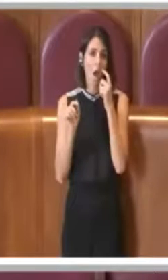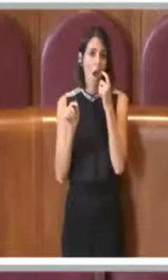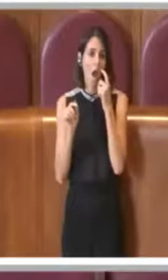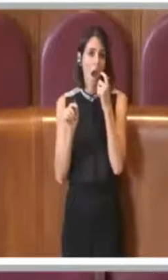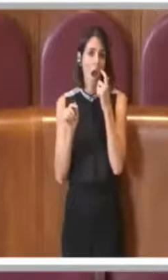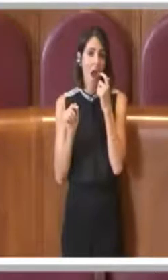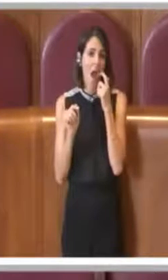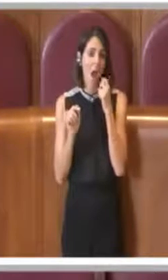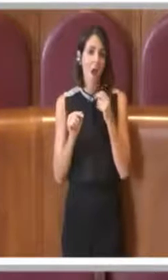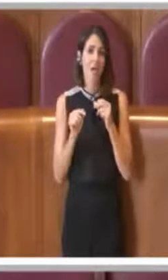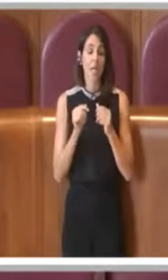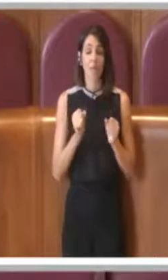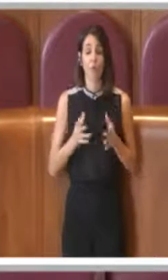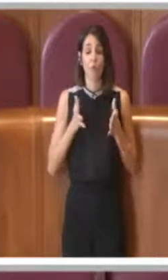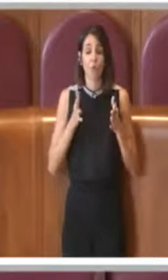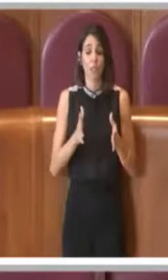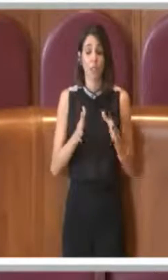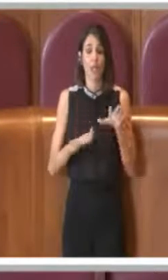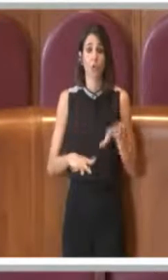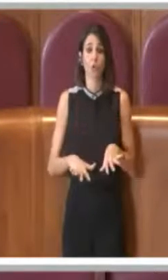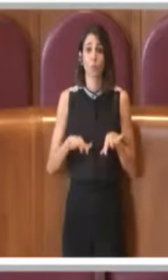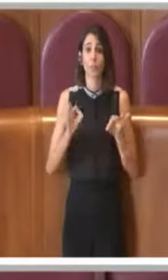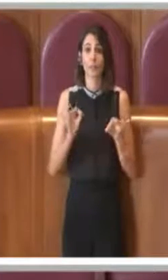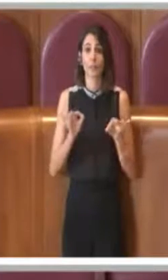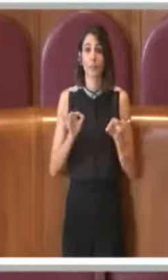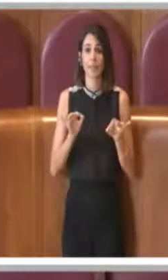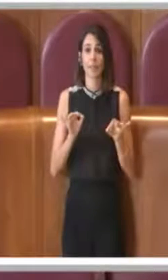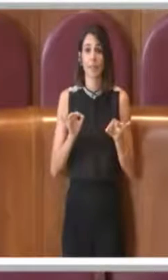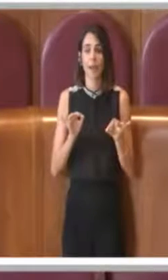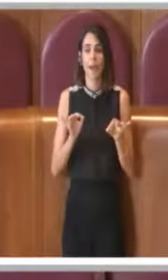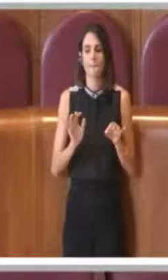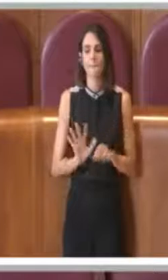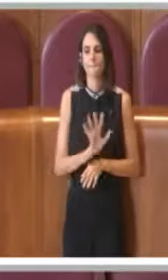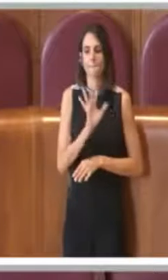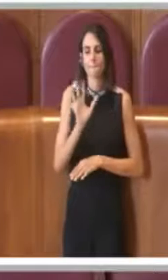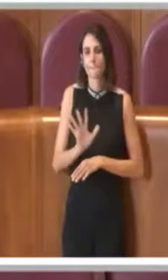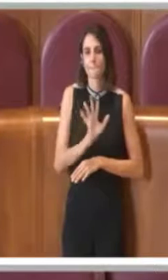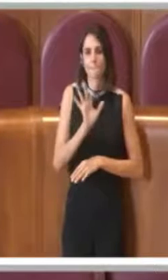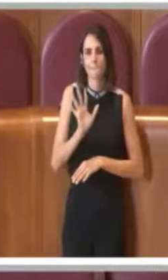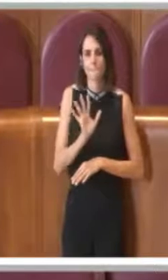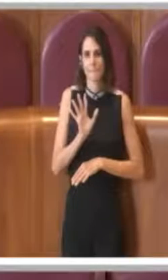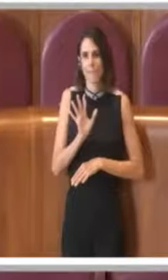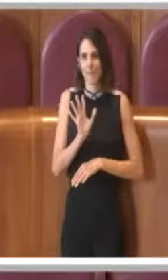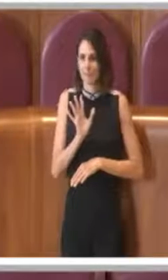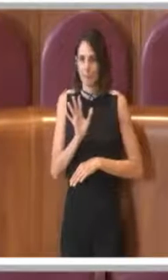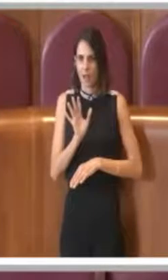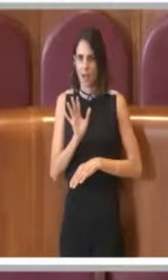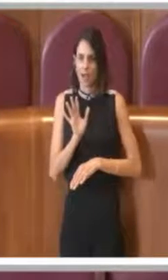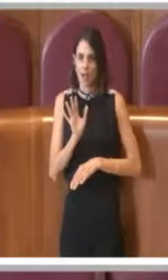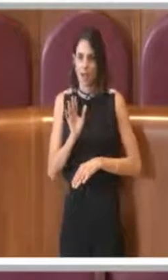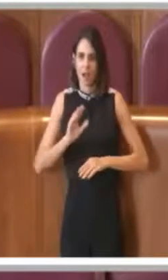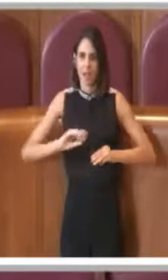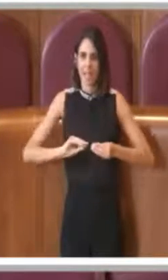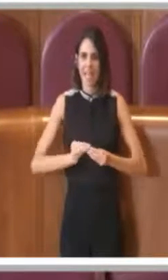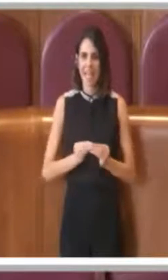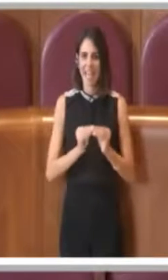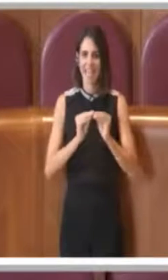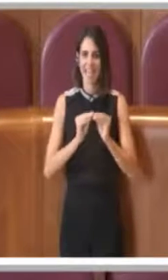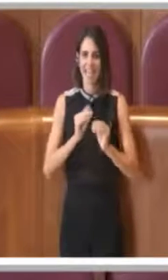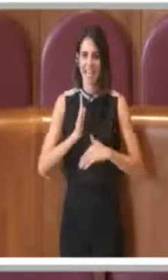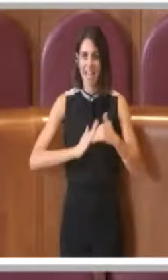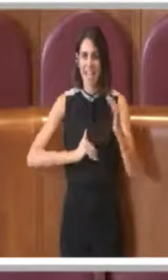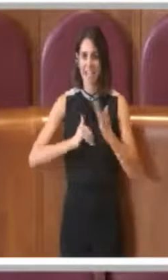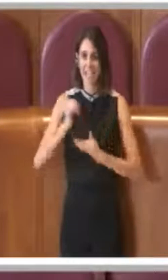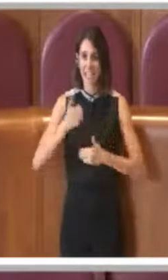della sospensiva, mi sembrano più tutte di altro che interesse che edilizia pubblica, perché questa edilizia la